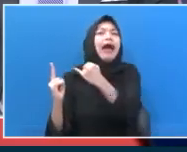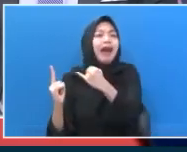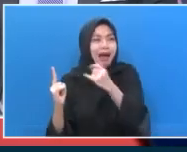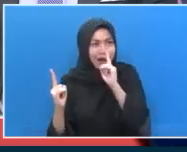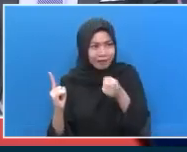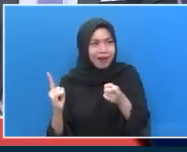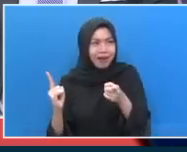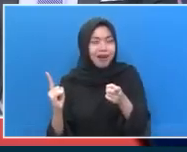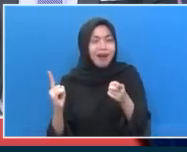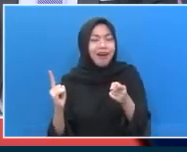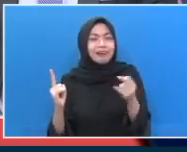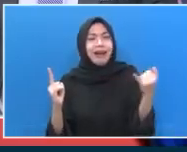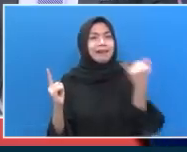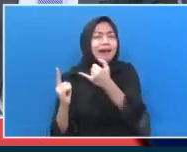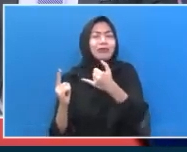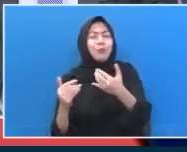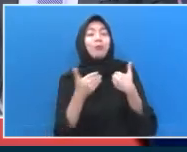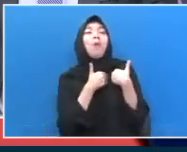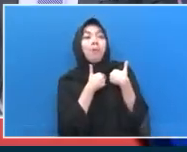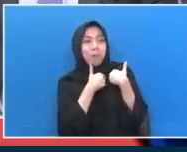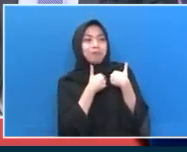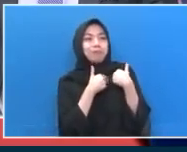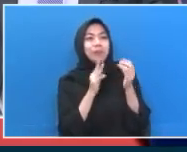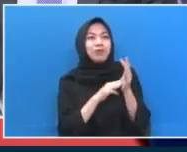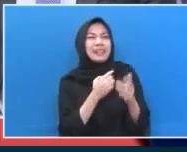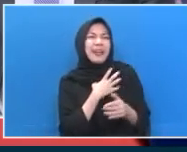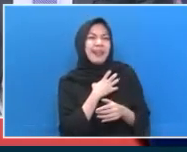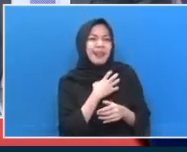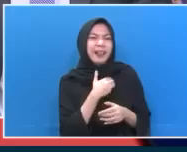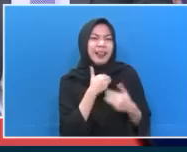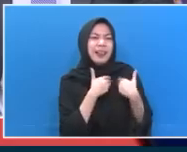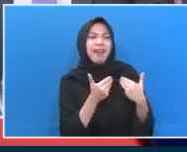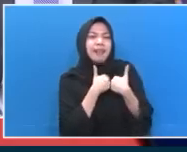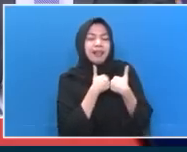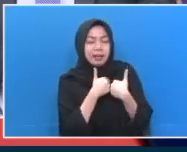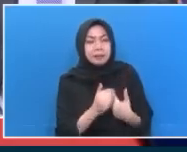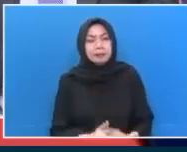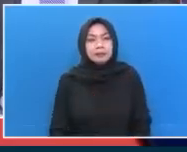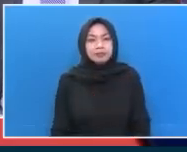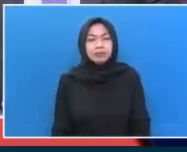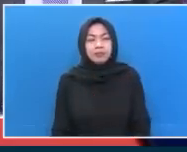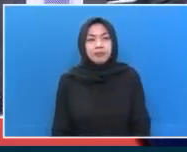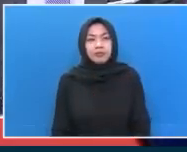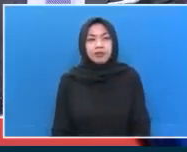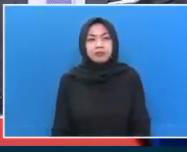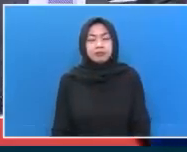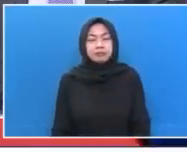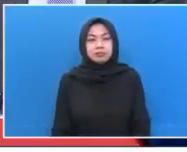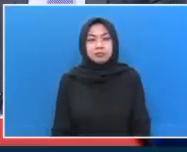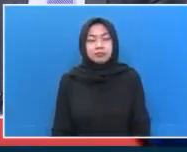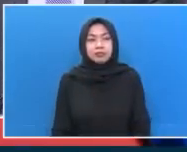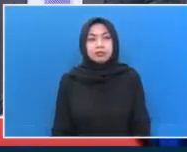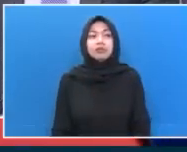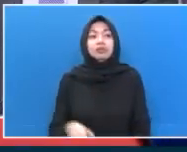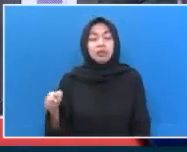dirasa oleh pelaku melukai hatinya jadi sakit hati motifnya Mas motifnya sakit hati dan hingga saat ini apa yang sedang didalami oleh Polisi untuk